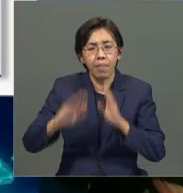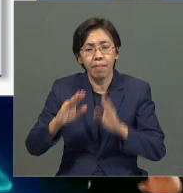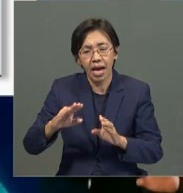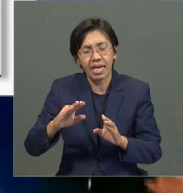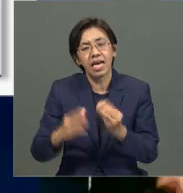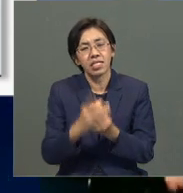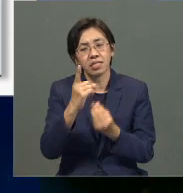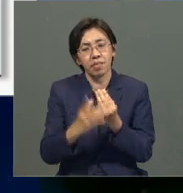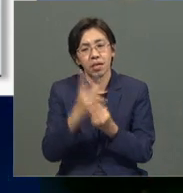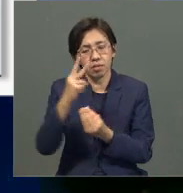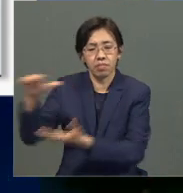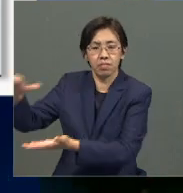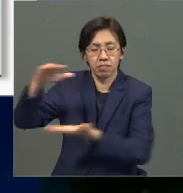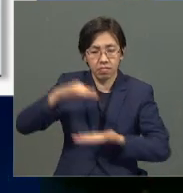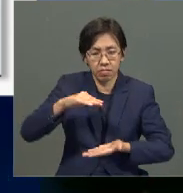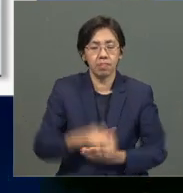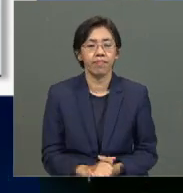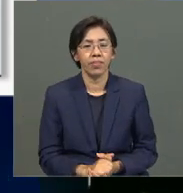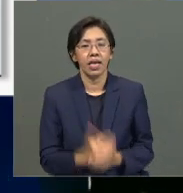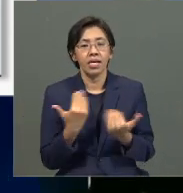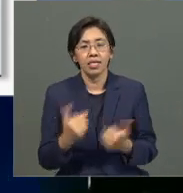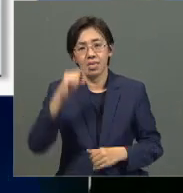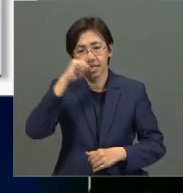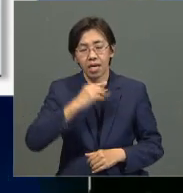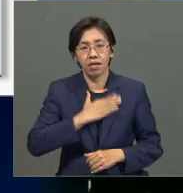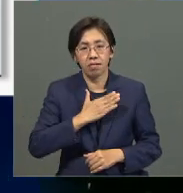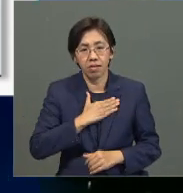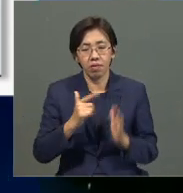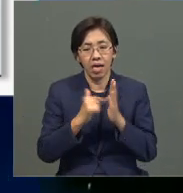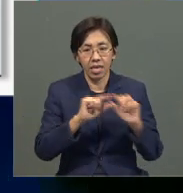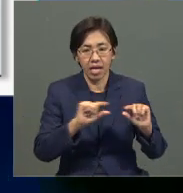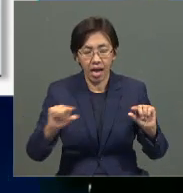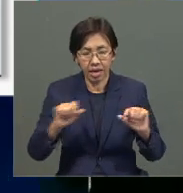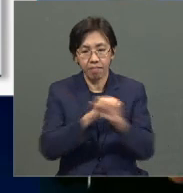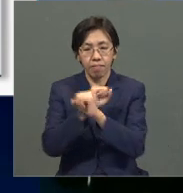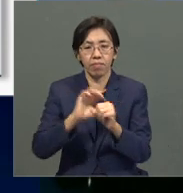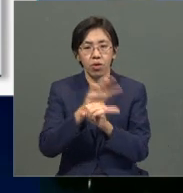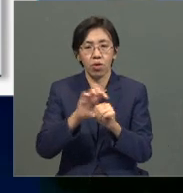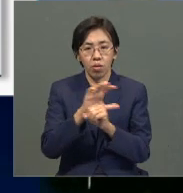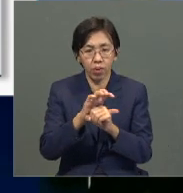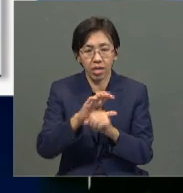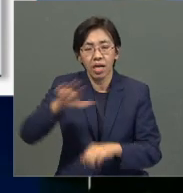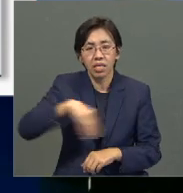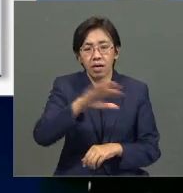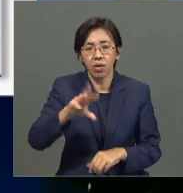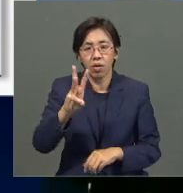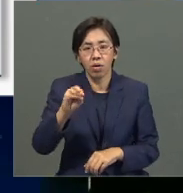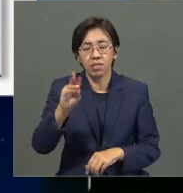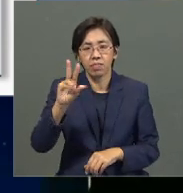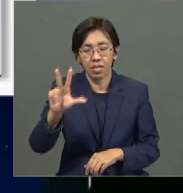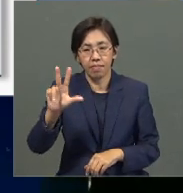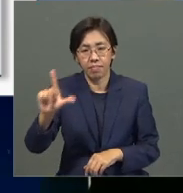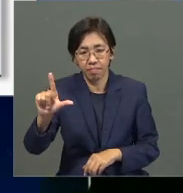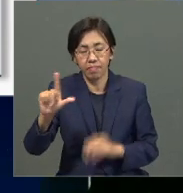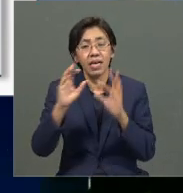1-2 สัปดาห์นี้ค่ะภาพรวมนะคะขณะนี้ประเทศไทยมีวัคซีนป้องกันโควิด-19 จำนวน63ล้านโดสเป้าหมาย